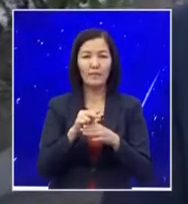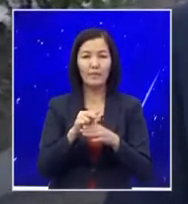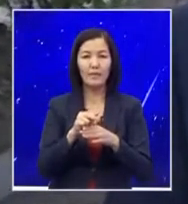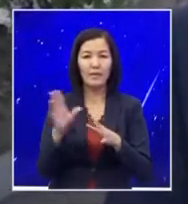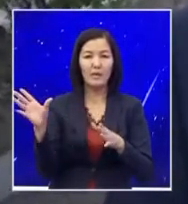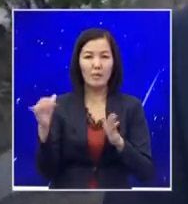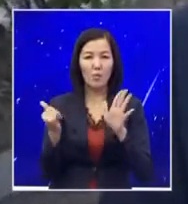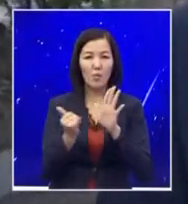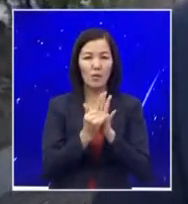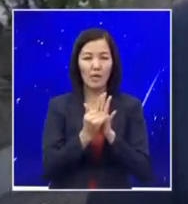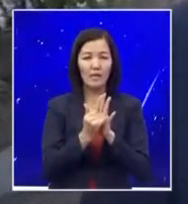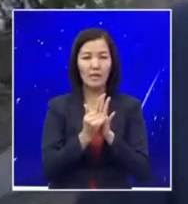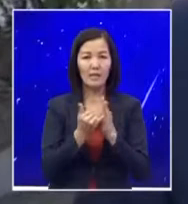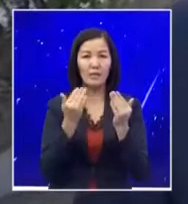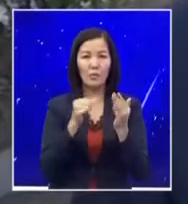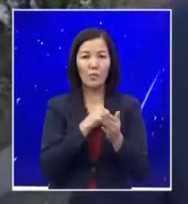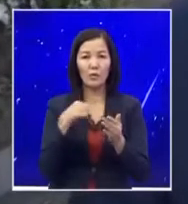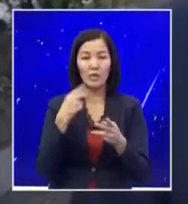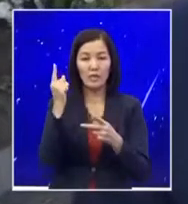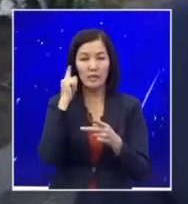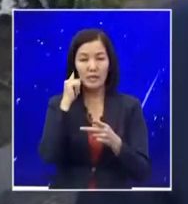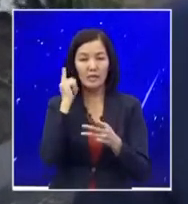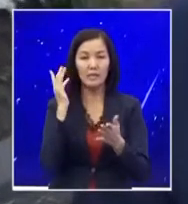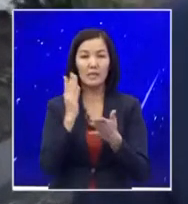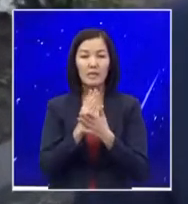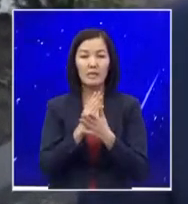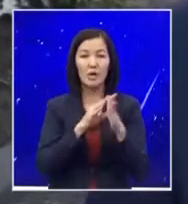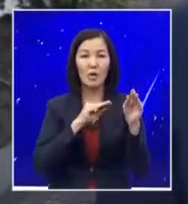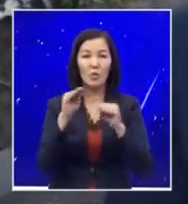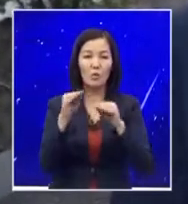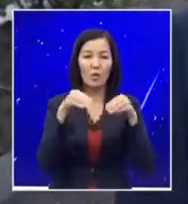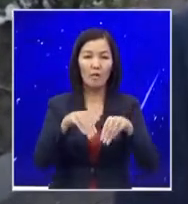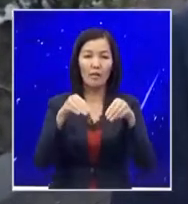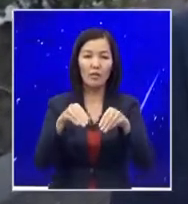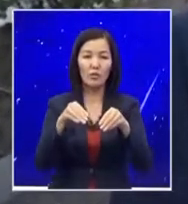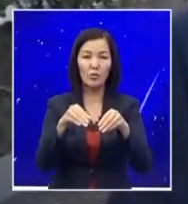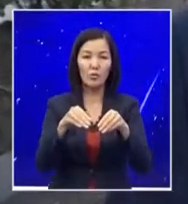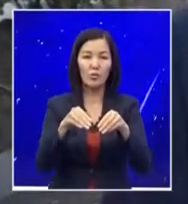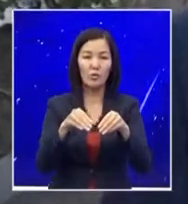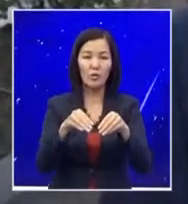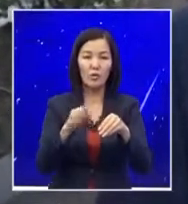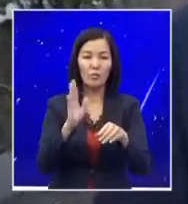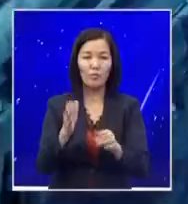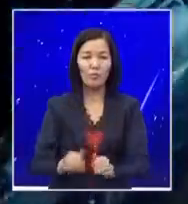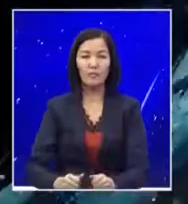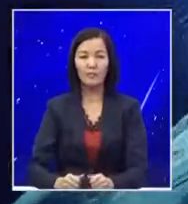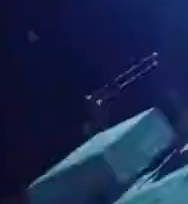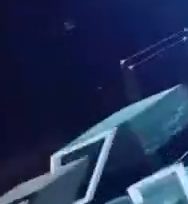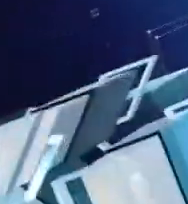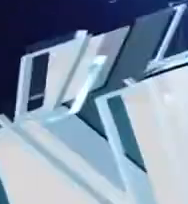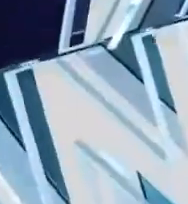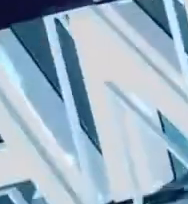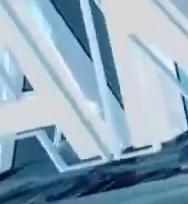салынды. Қазір көздеріңіз естігендей, барлық жағы көгалдандыру жұмыстарын артқа айларға қалдырып отырмыз.